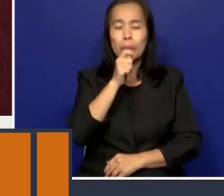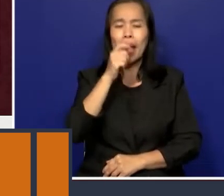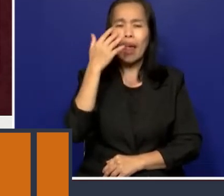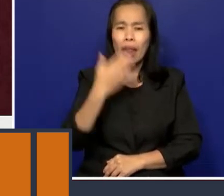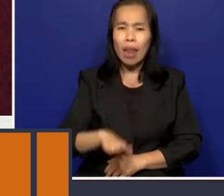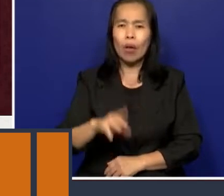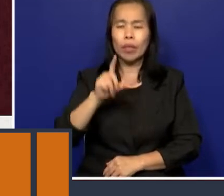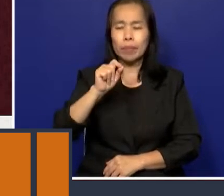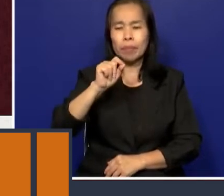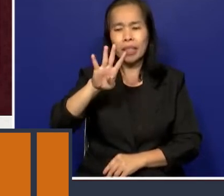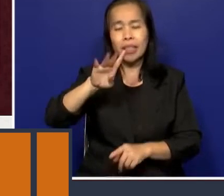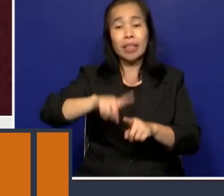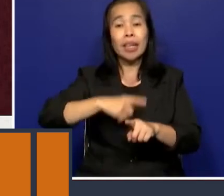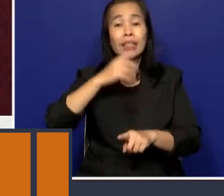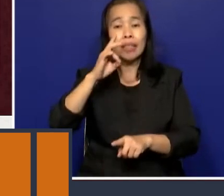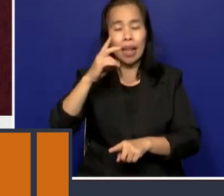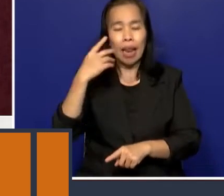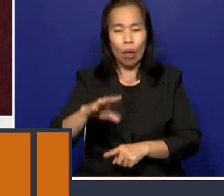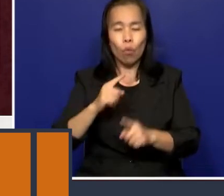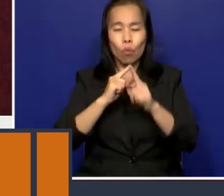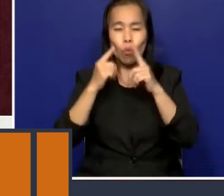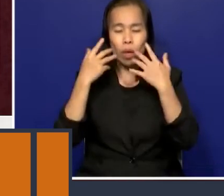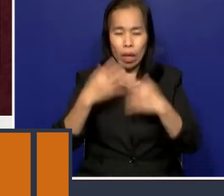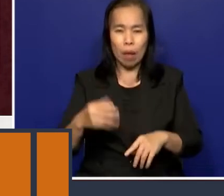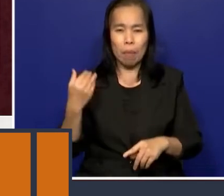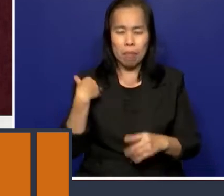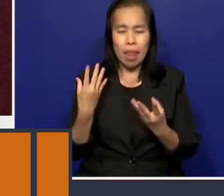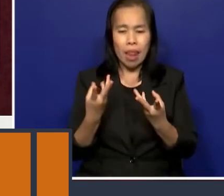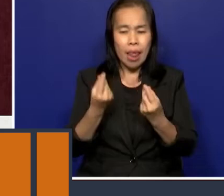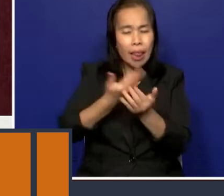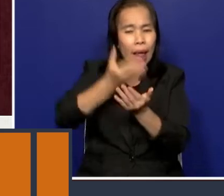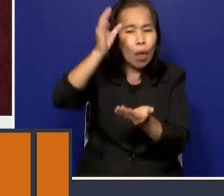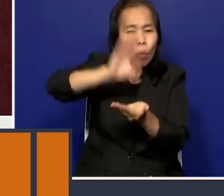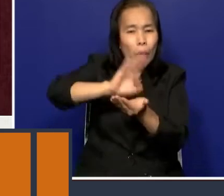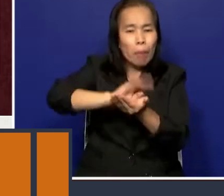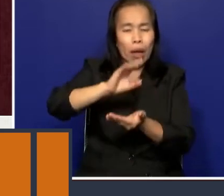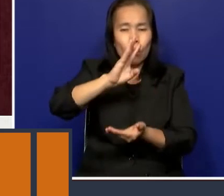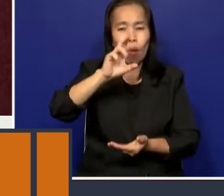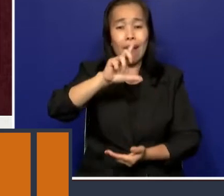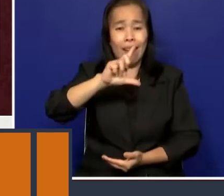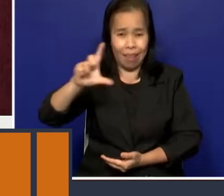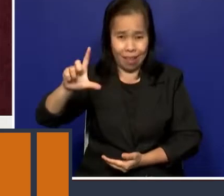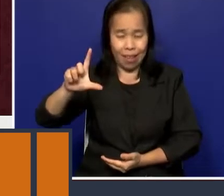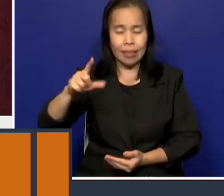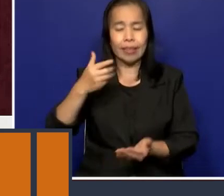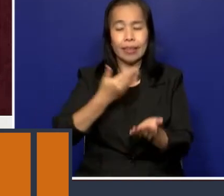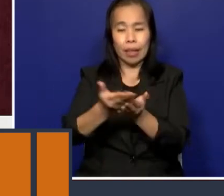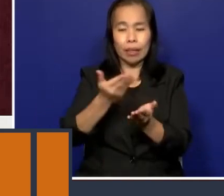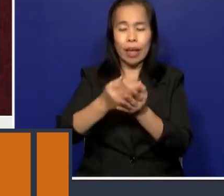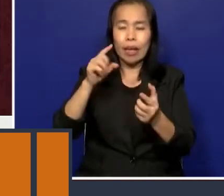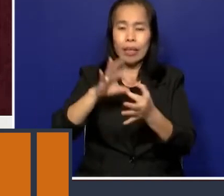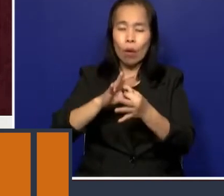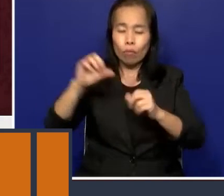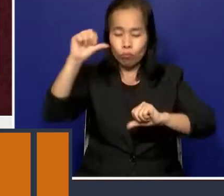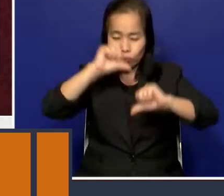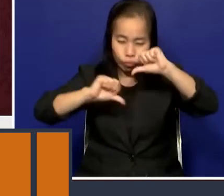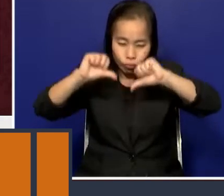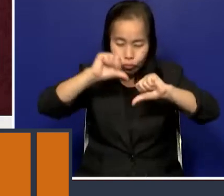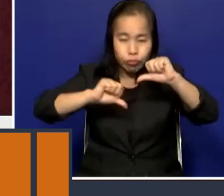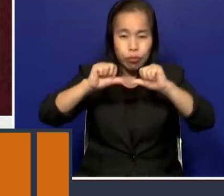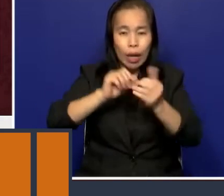าดาคม หอใอีก 2 วถัดมาและมีกพดถึงตัวเลขงบปมาณ 600 ลานบาทที่จะถูกใช้เพื่อการพัฒนาสักยภาพ